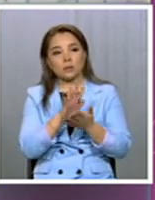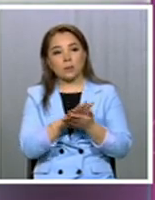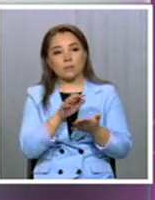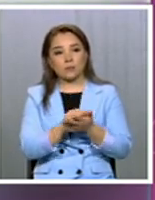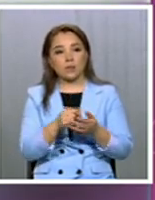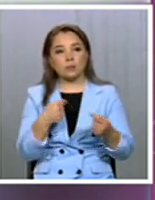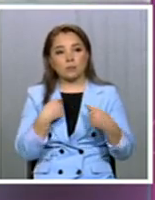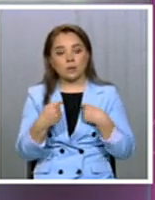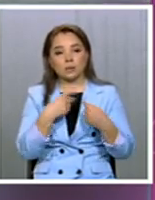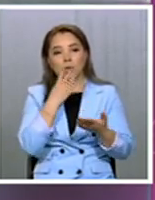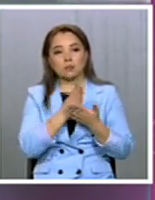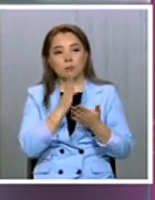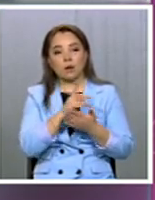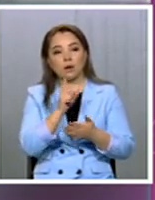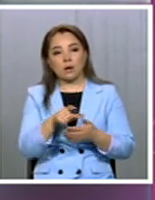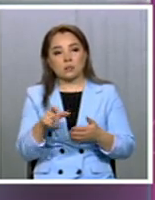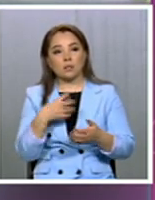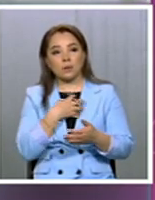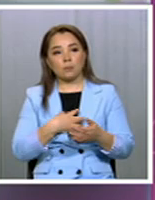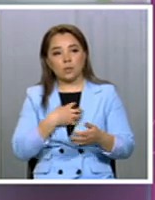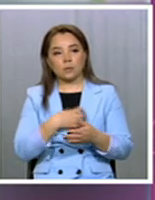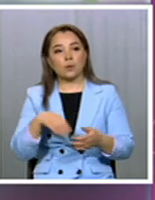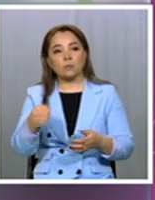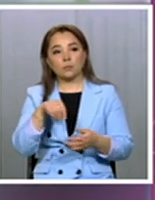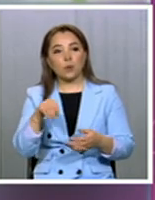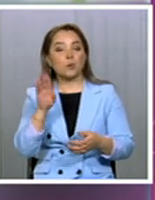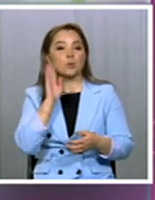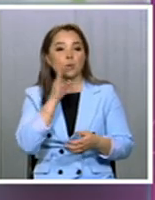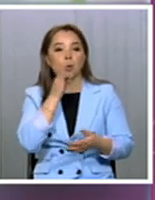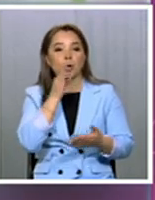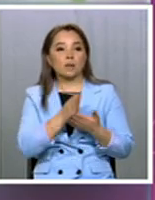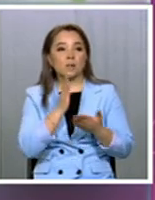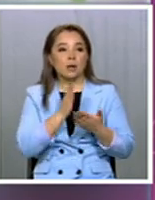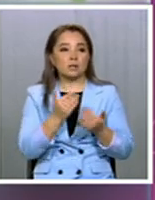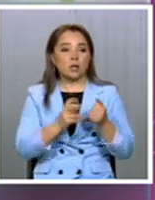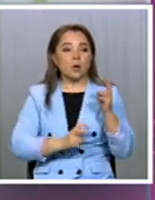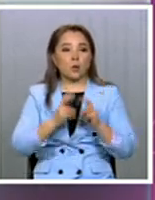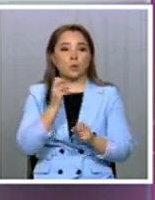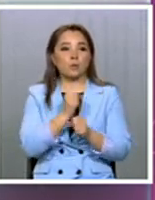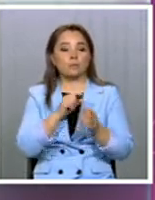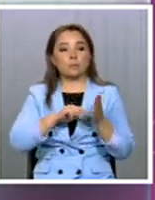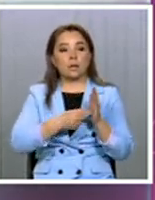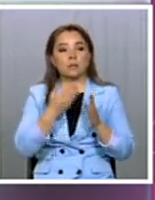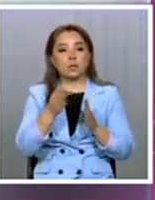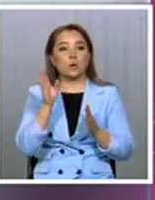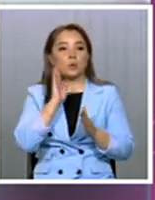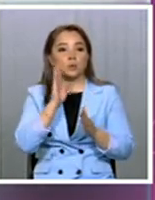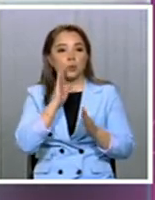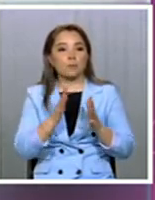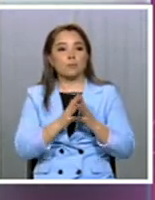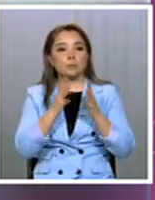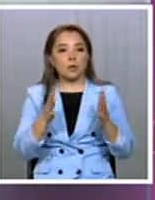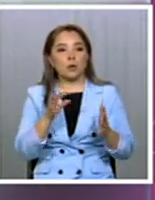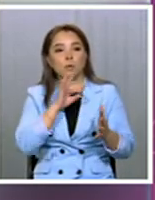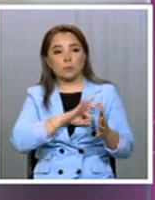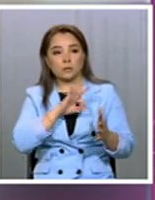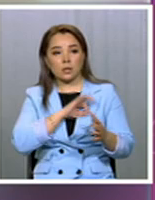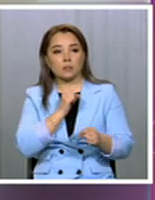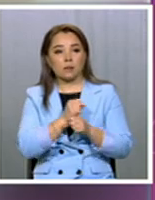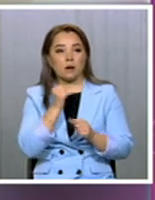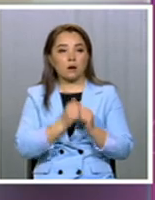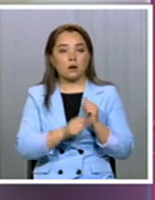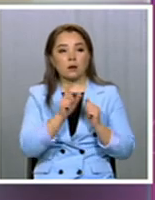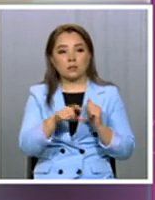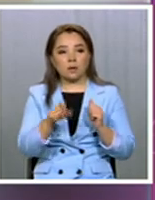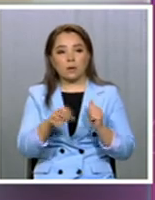Мәселен, адам үшін аса маңызды тұщы суды алып қарайық. Өнеркәсіптік мақсаттар үшін суды шамадан тыс тұтыну мен әр адамның